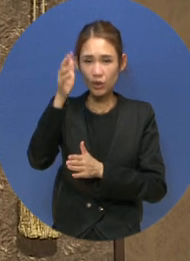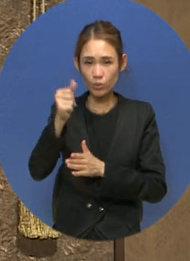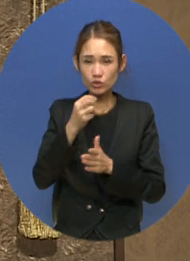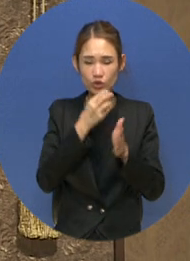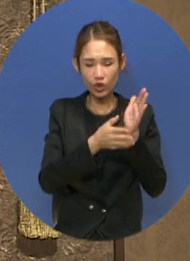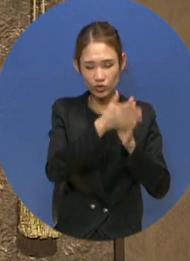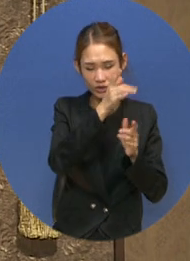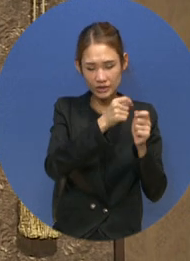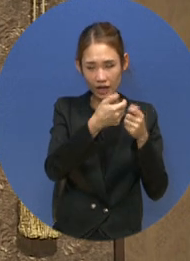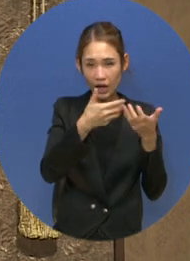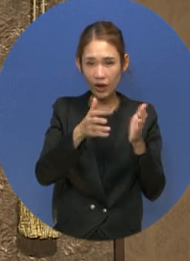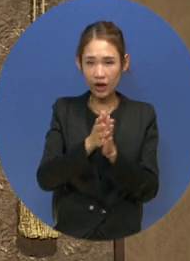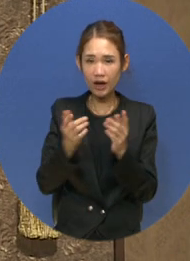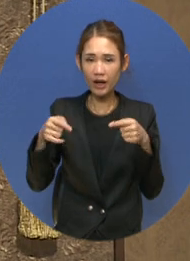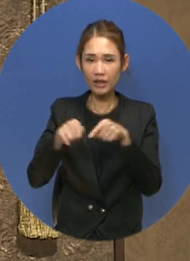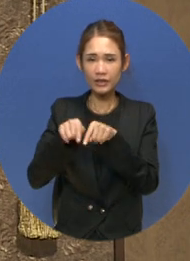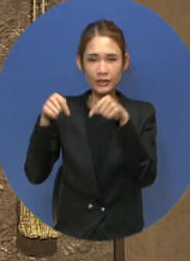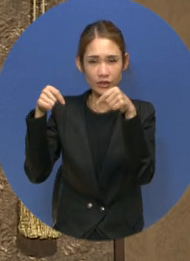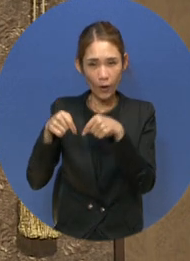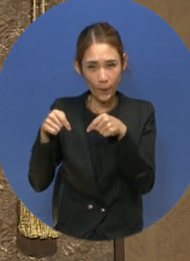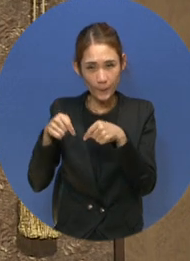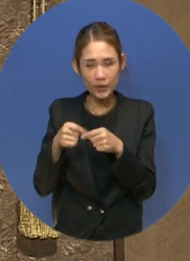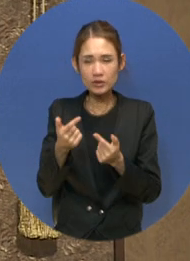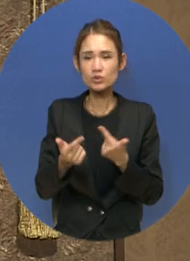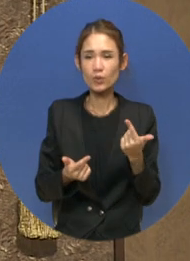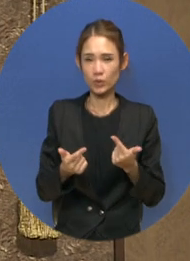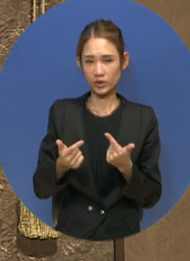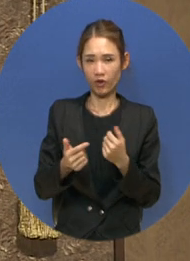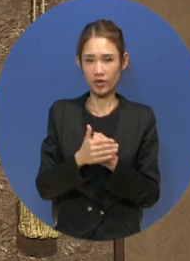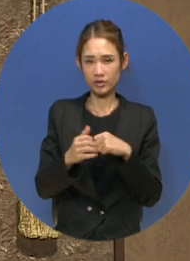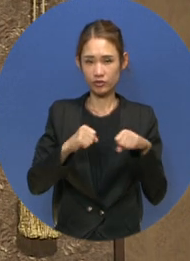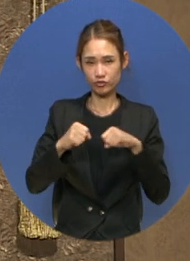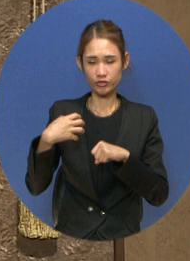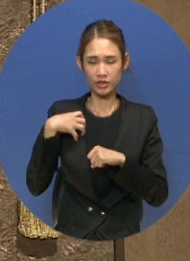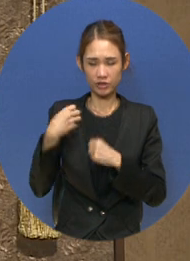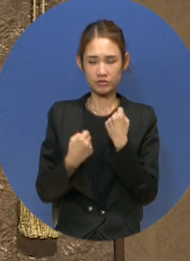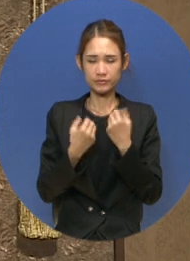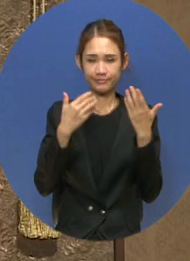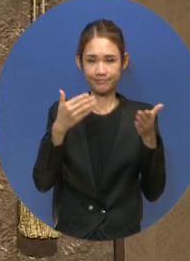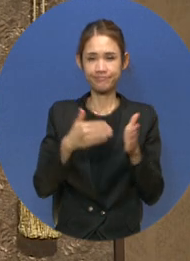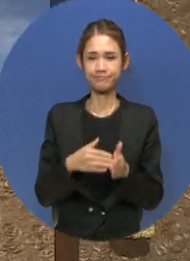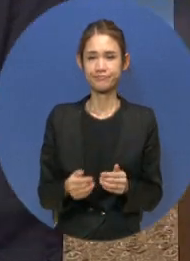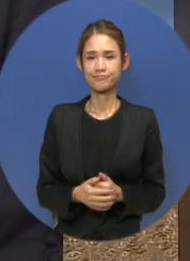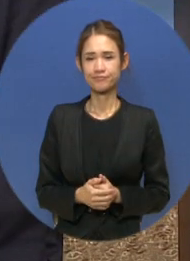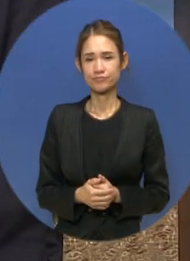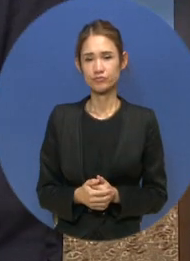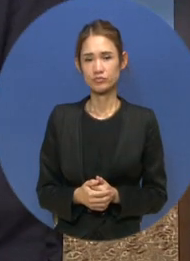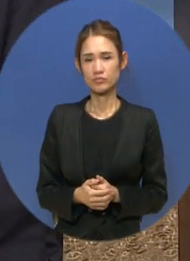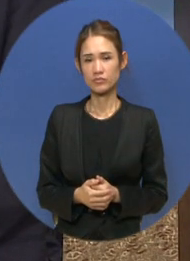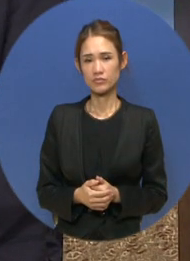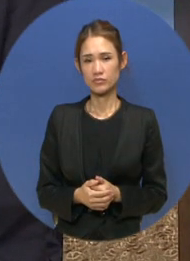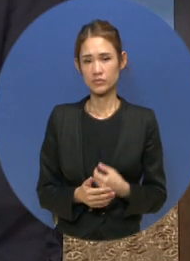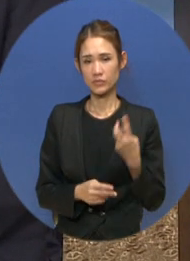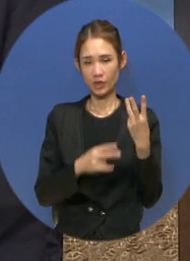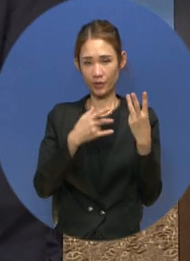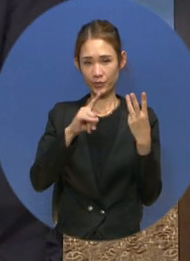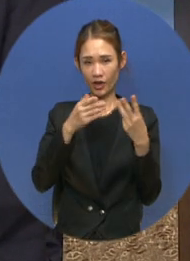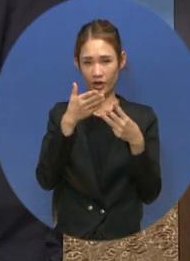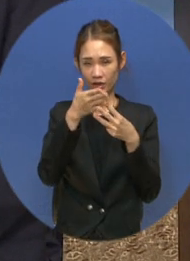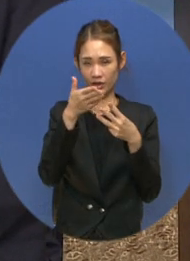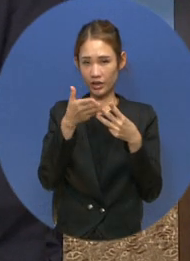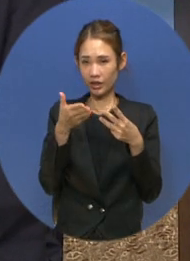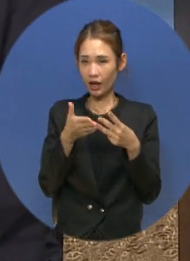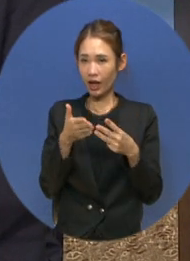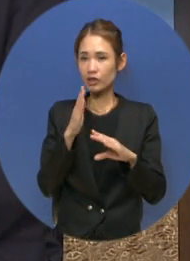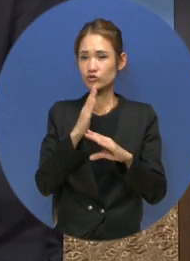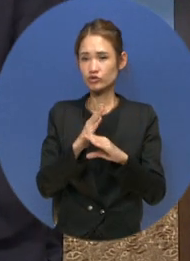서울시 자치구와 협의 조정해서 수행을 하고 있다, 이렇게 말씀을 드릴 수 있습니다. 네, 그럼 3단계로 나뉘어서 이제 지금은